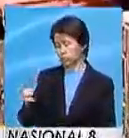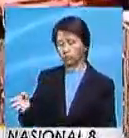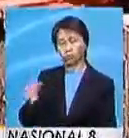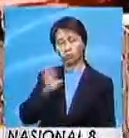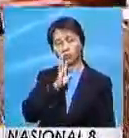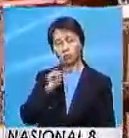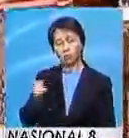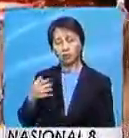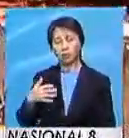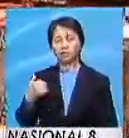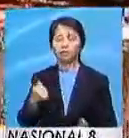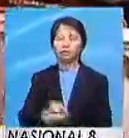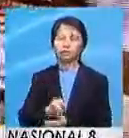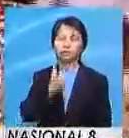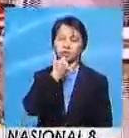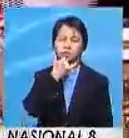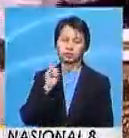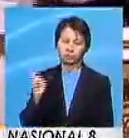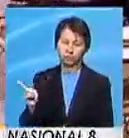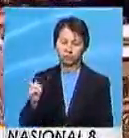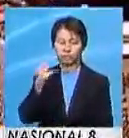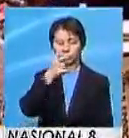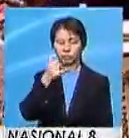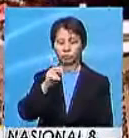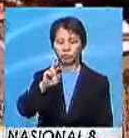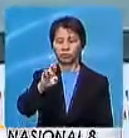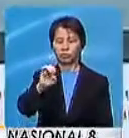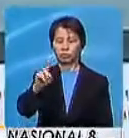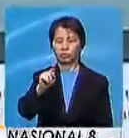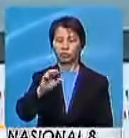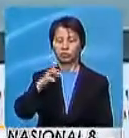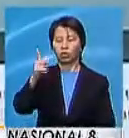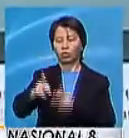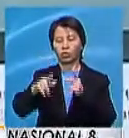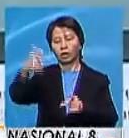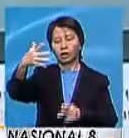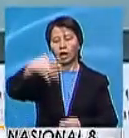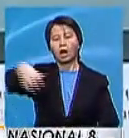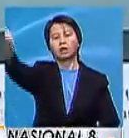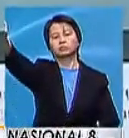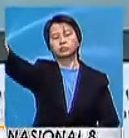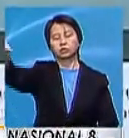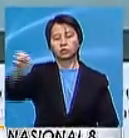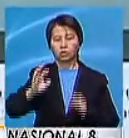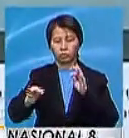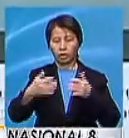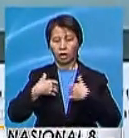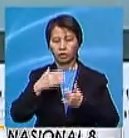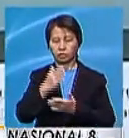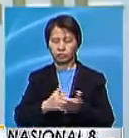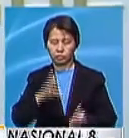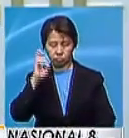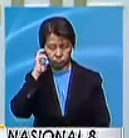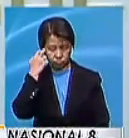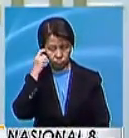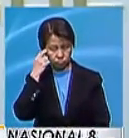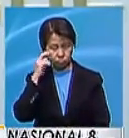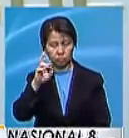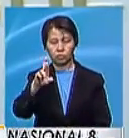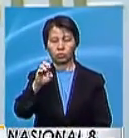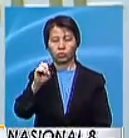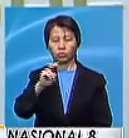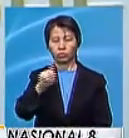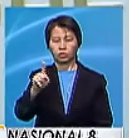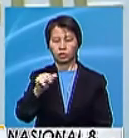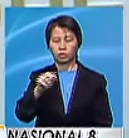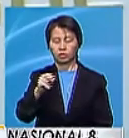ia adalah kesilapannya sendiri yang menyebabkan Rozaimi disambar pasukan lain. Walaupun ada yang meragui prestasi Rozaimi sebelum